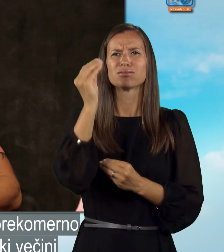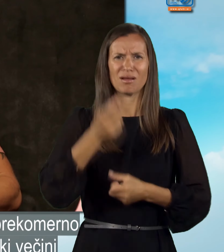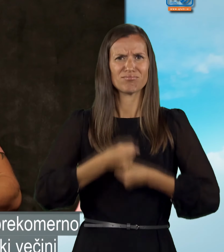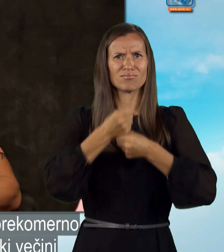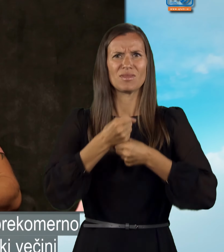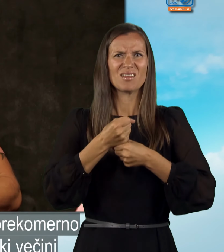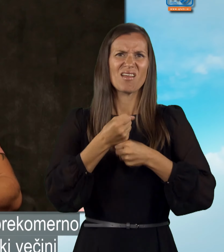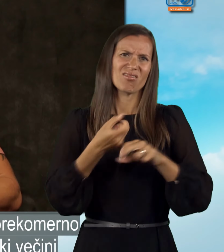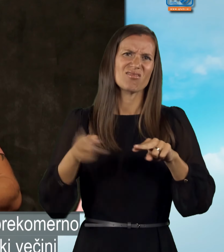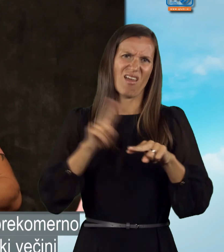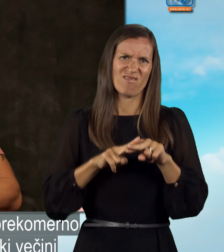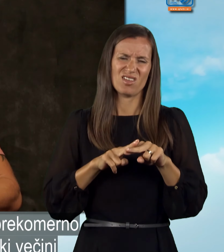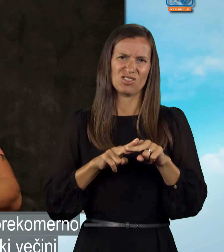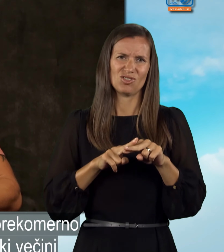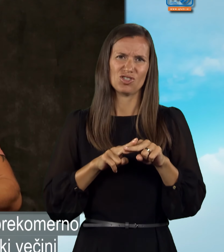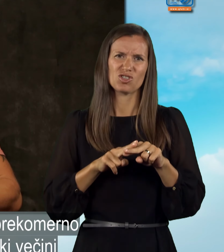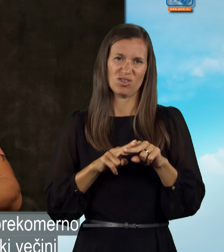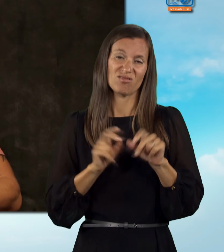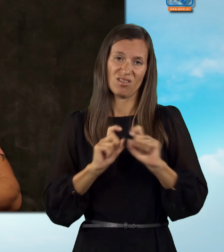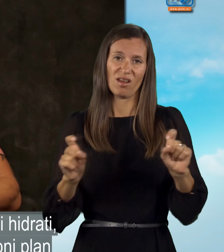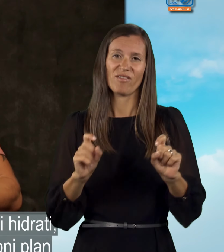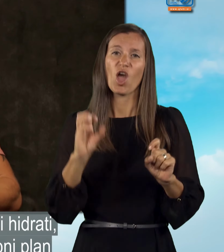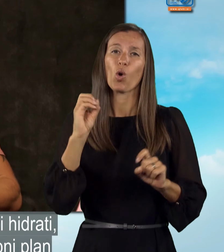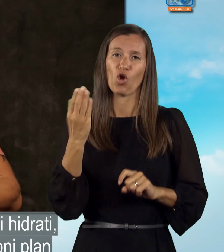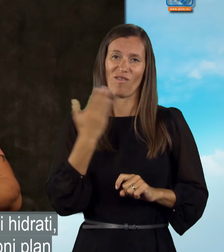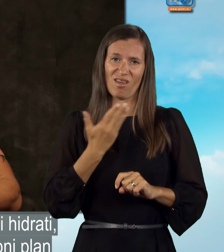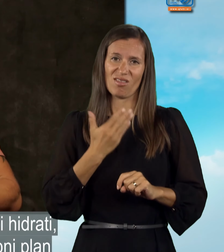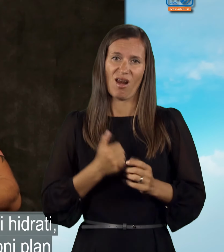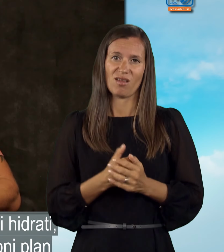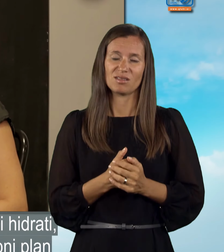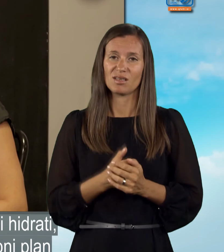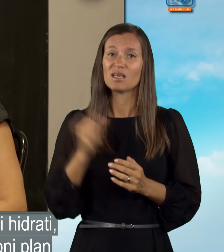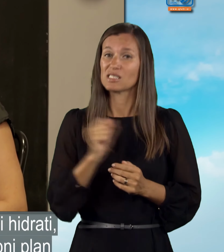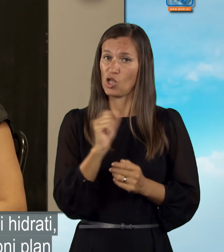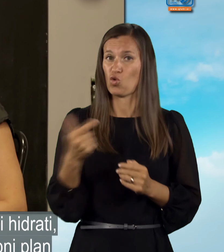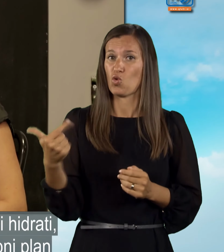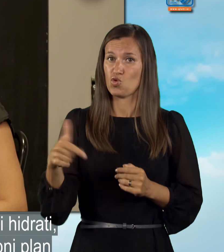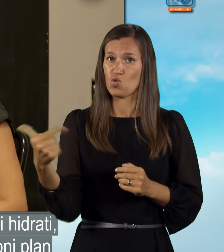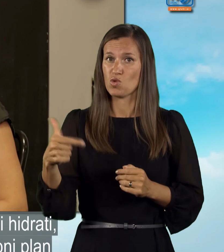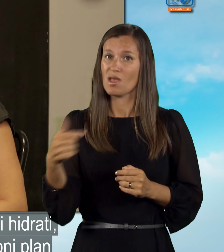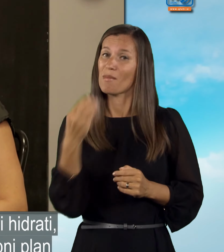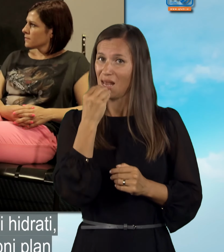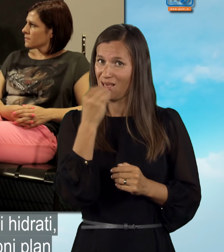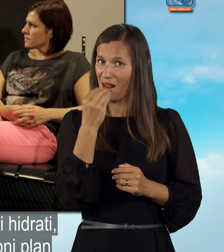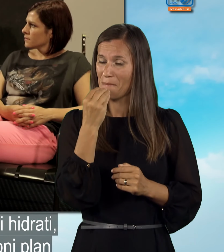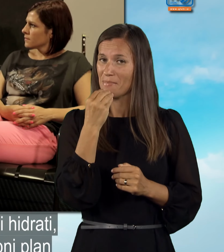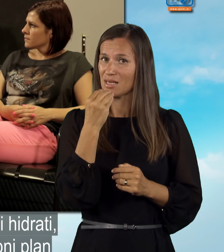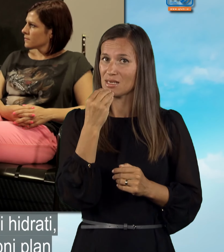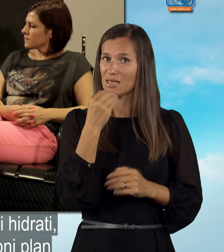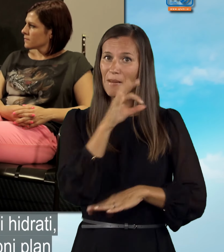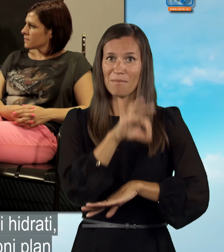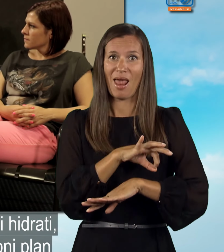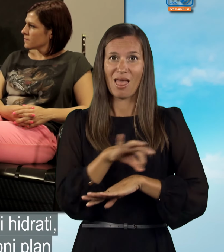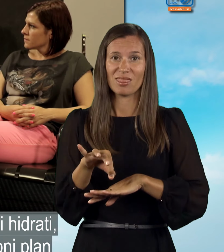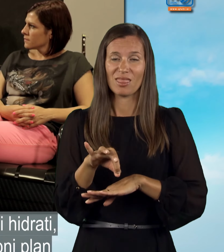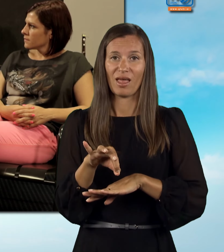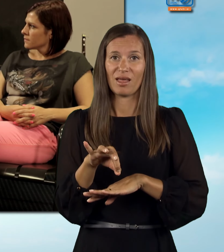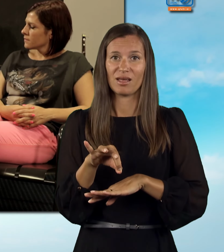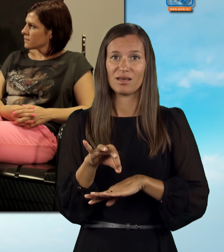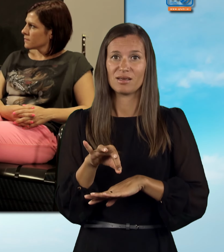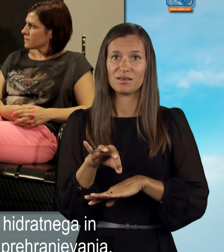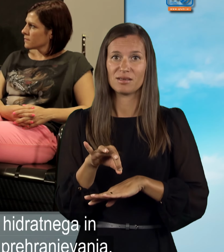telesno težo v veliki večini odgovorni ogljikovi hidrati, bo njun prehrambeni plan